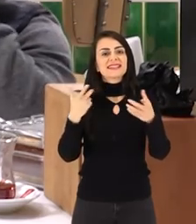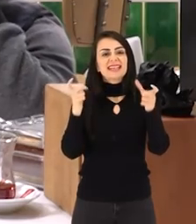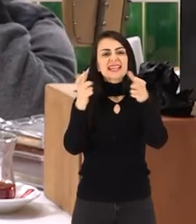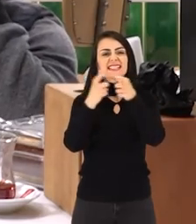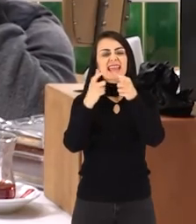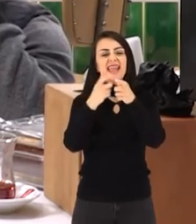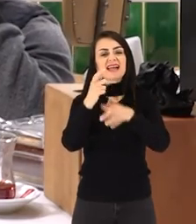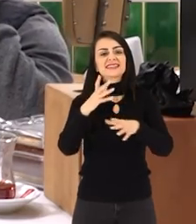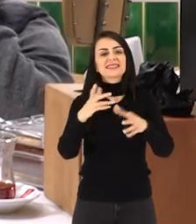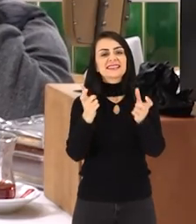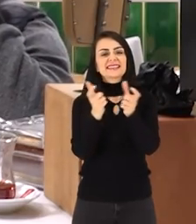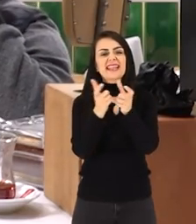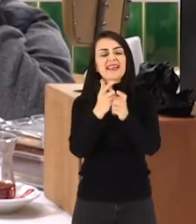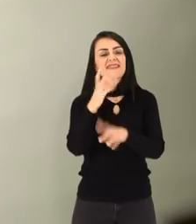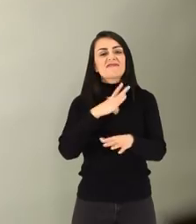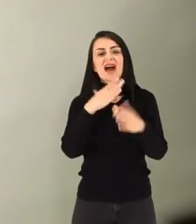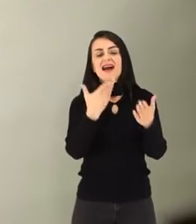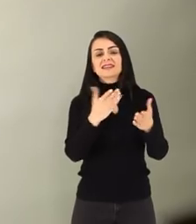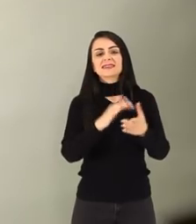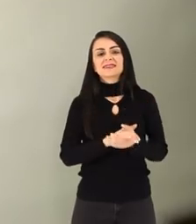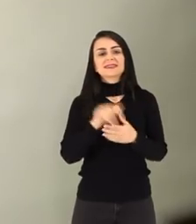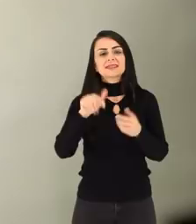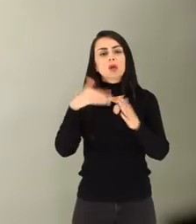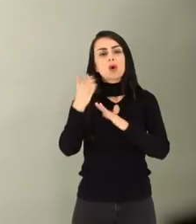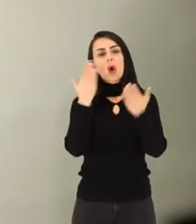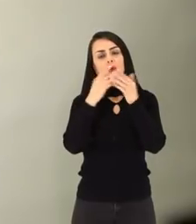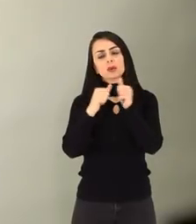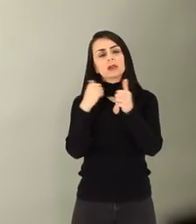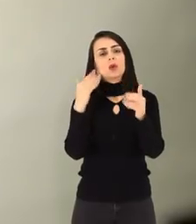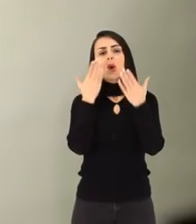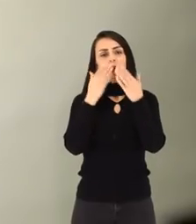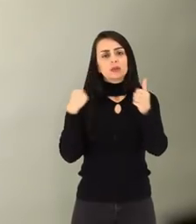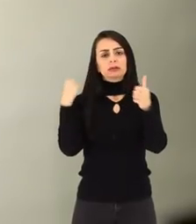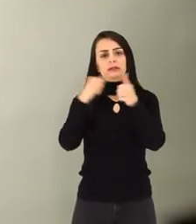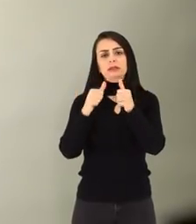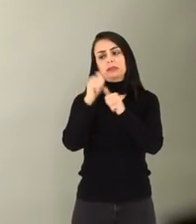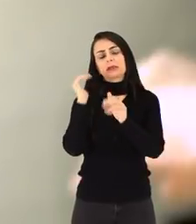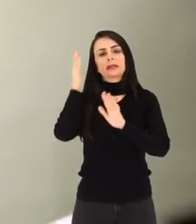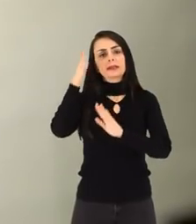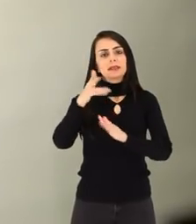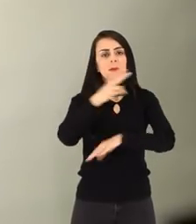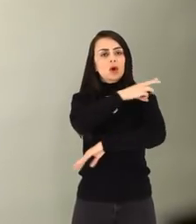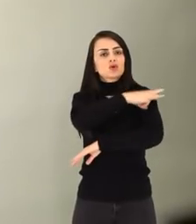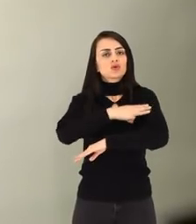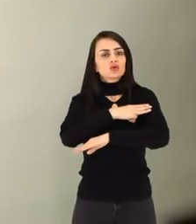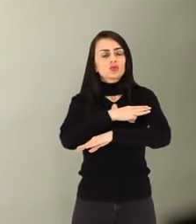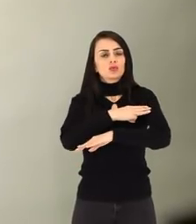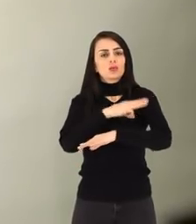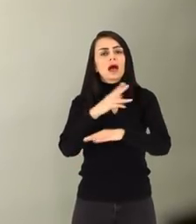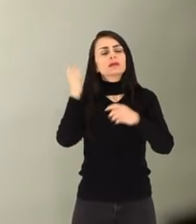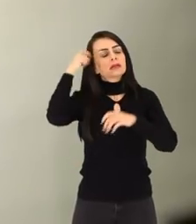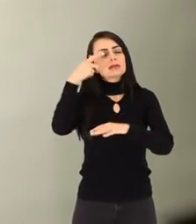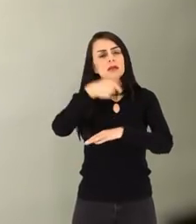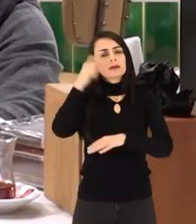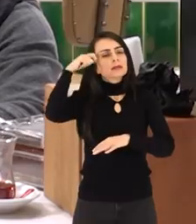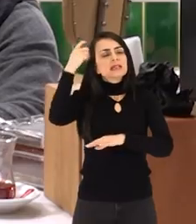avşar yapıldı. Ha, Şükrü, tamam, abiyle beraber. Tamam. Ondan sonra ben okula geri döndüm. Üçüncü sınıfı bitirdim. Diziyi yaptın, gittin. Ha,